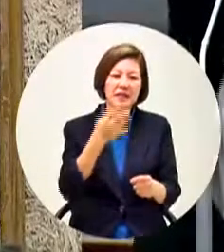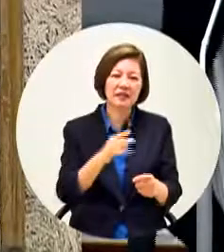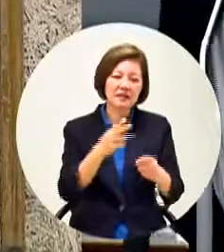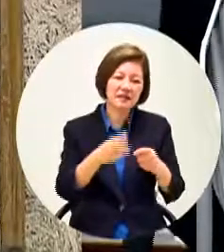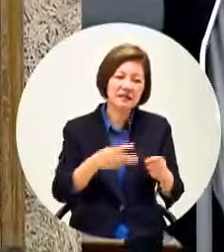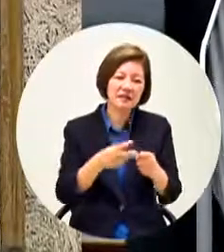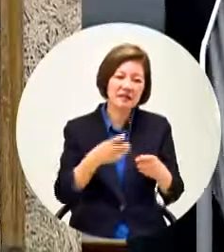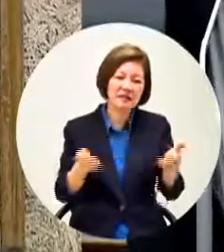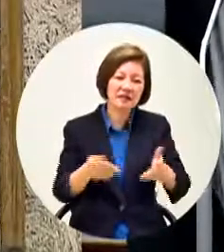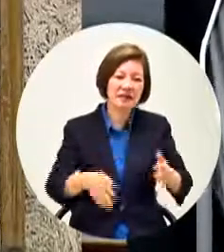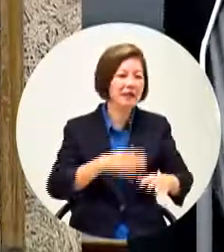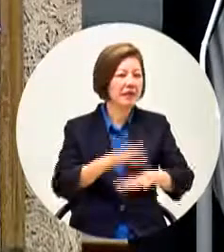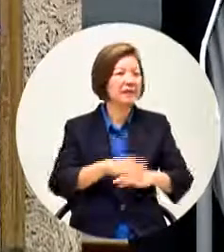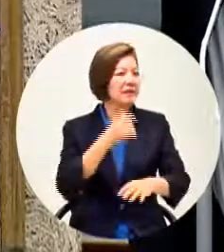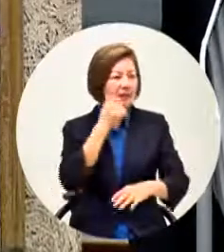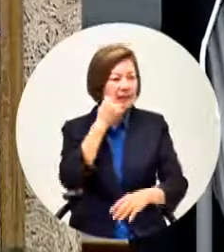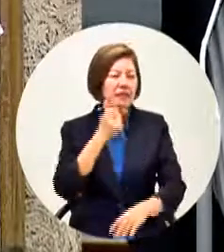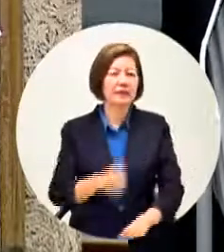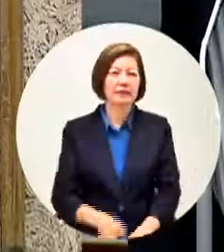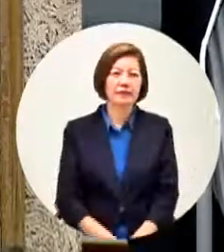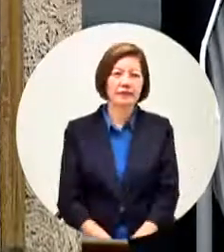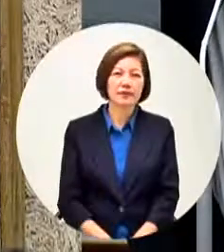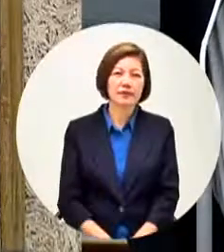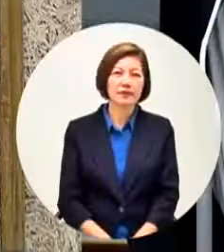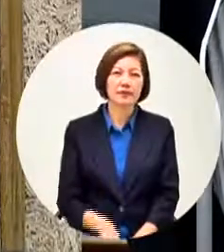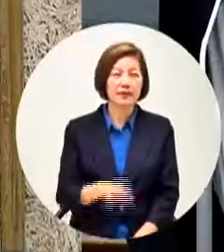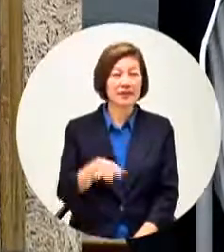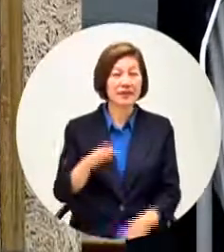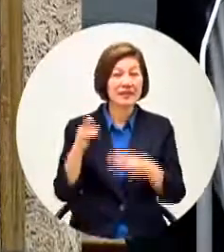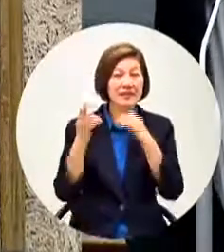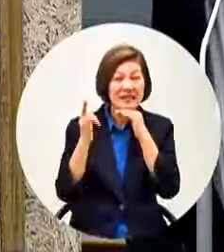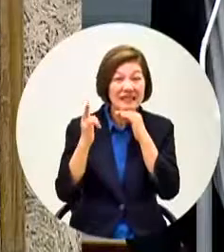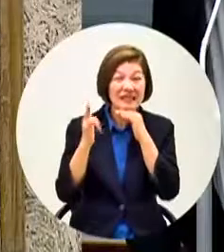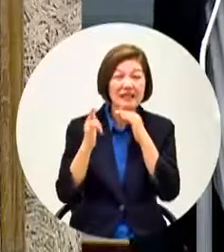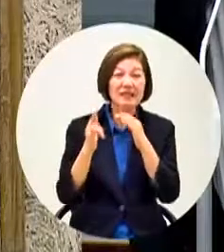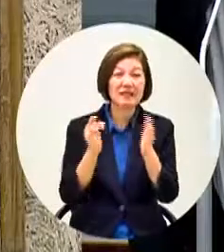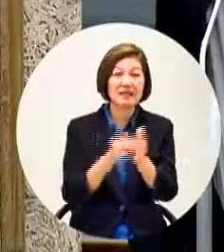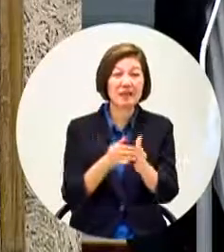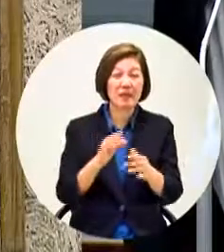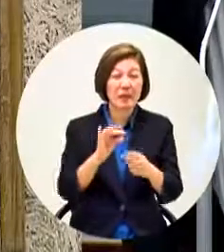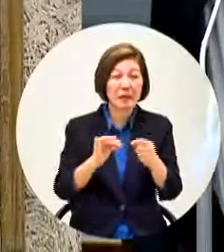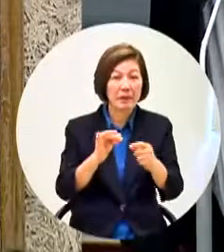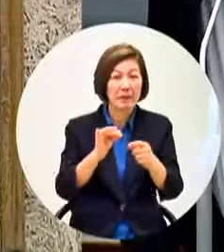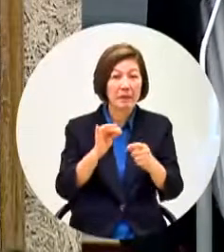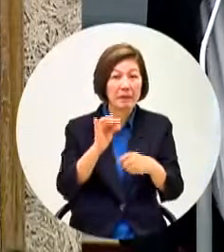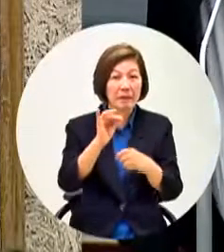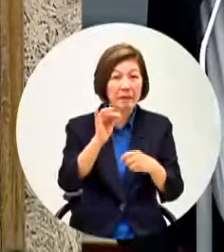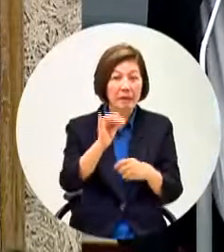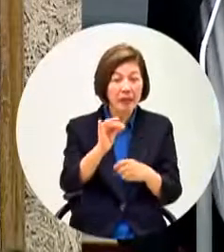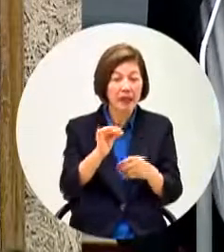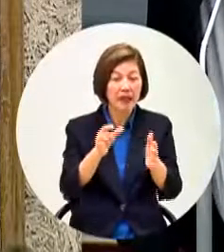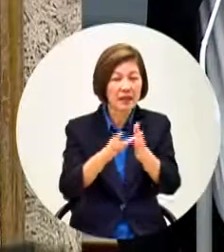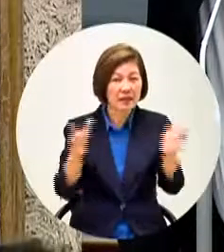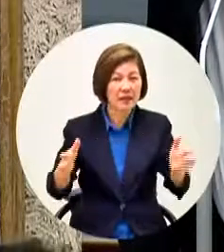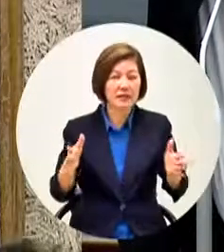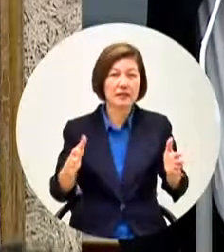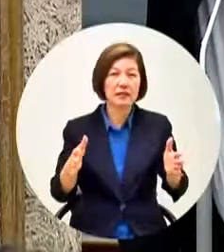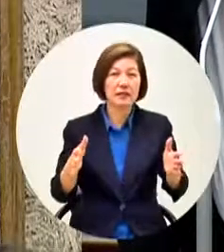做袂开啊。你甲看啦吼，恁即摆讲要等到安尼100期的，含伊即落伫迄